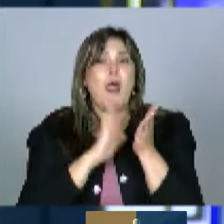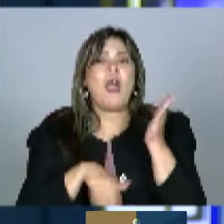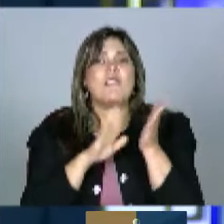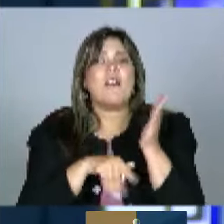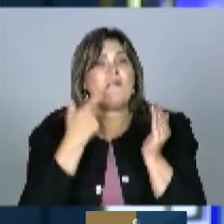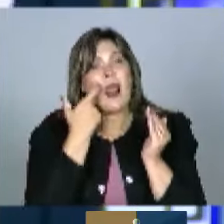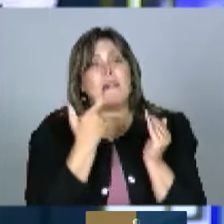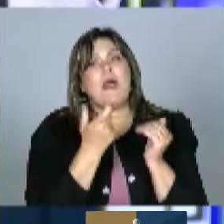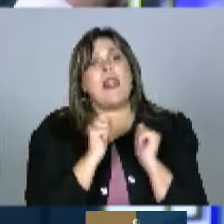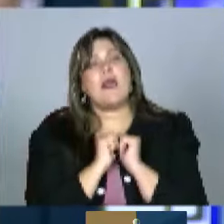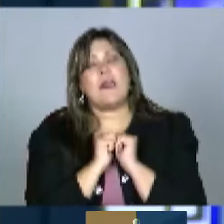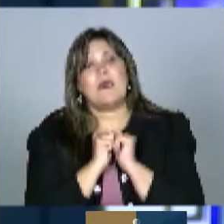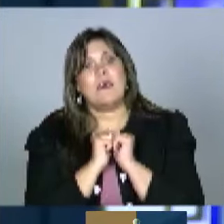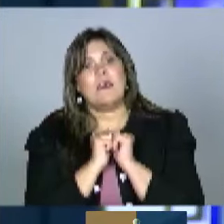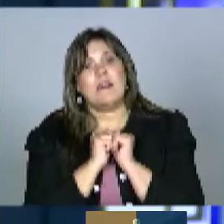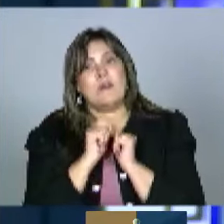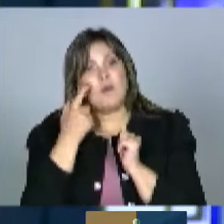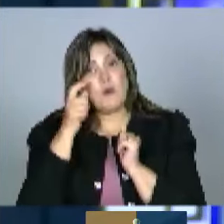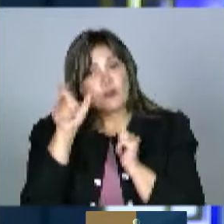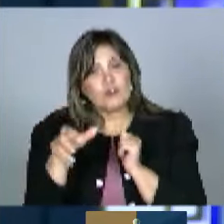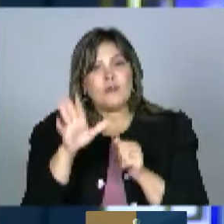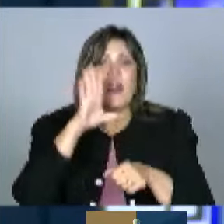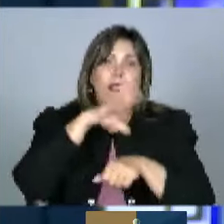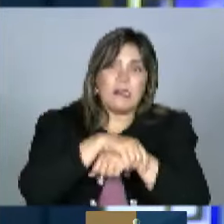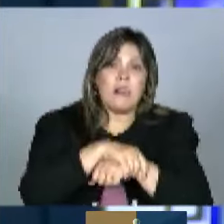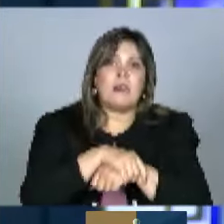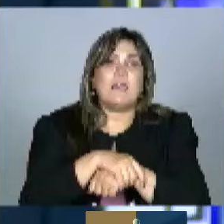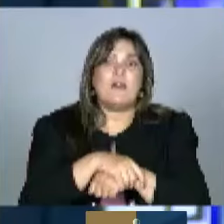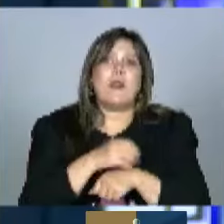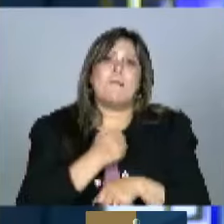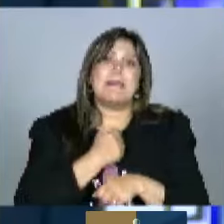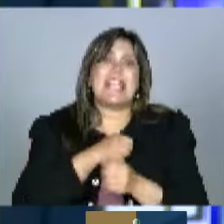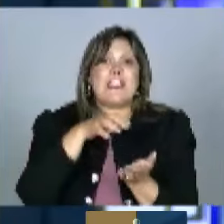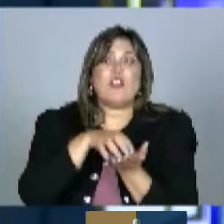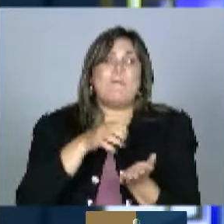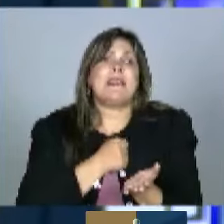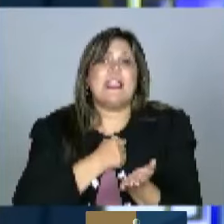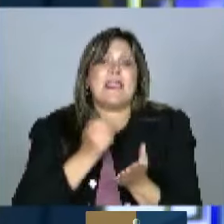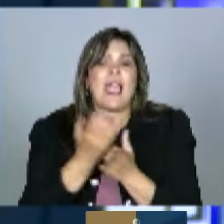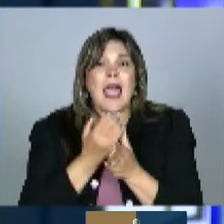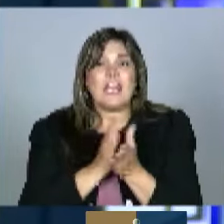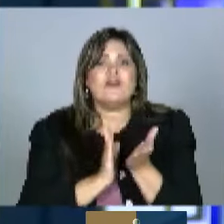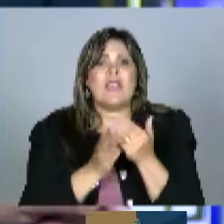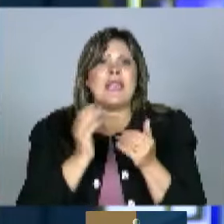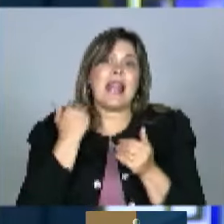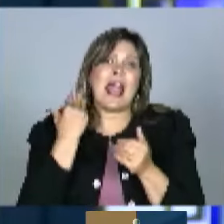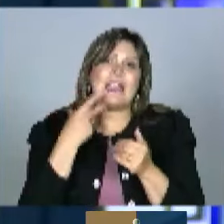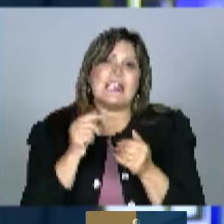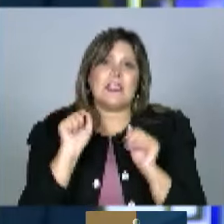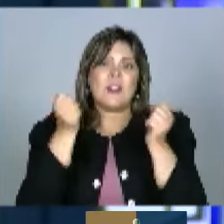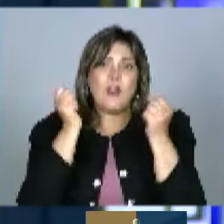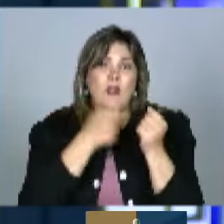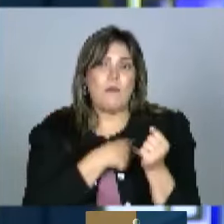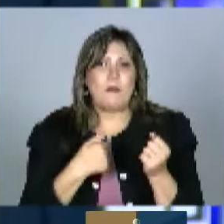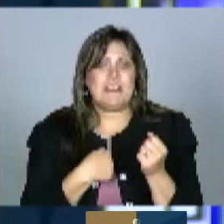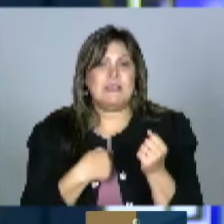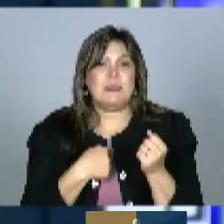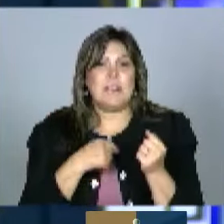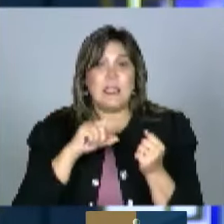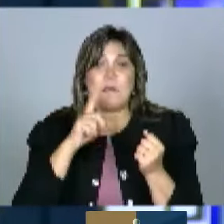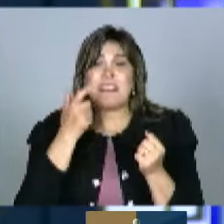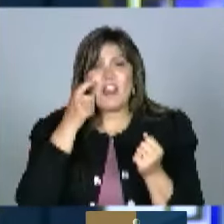الايصال الجديد ويروح ي مرفق المياه بس اه ويط تغير ونا على الايصال الجديده او بما انه انتهت